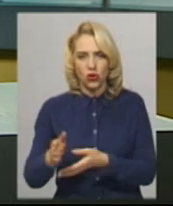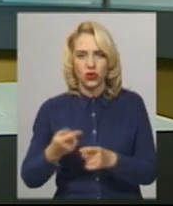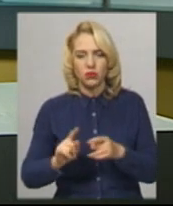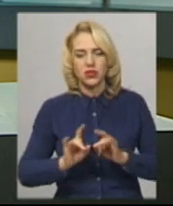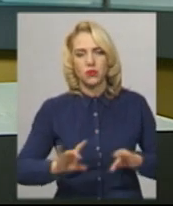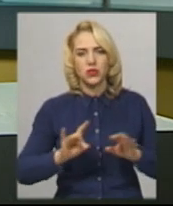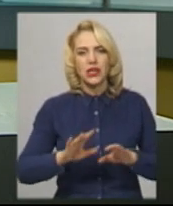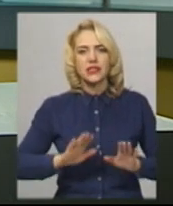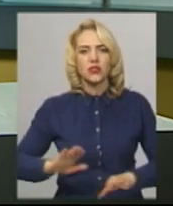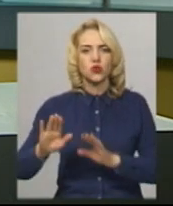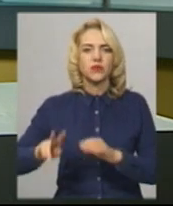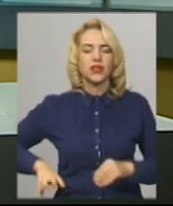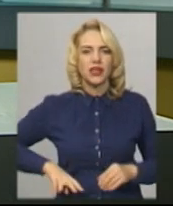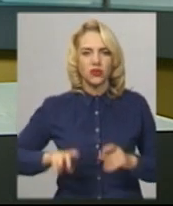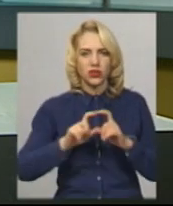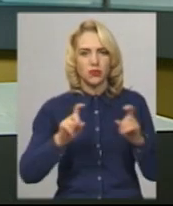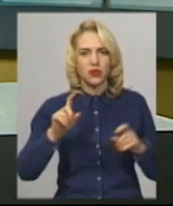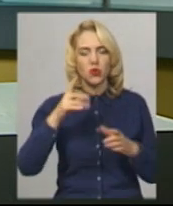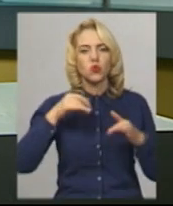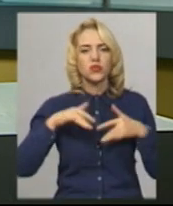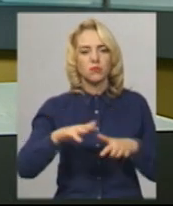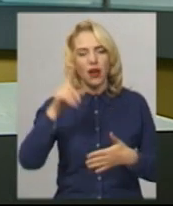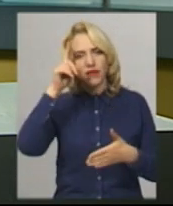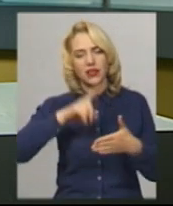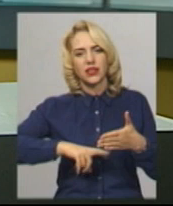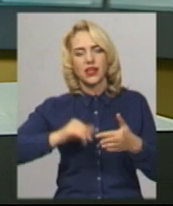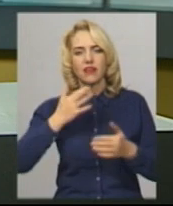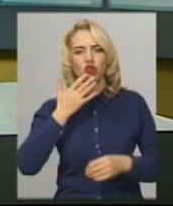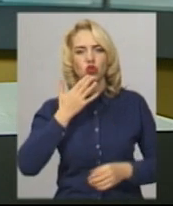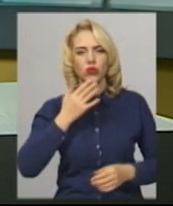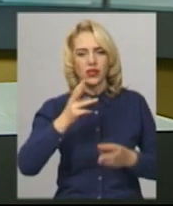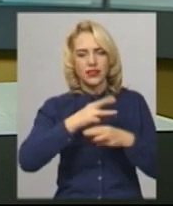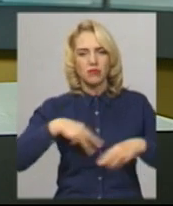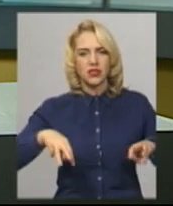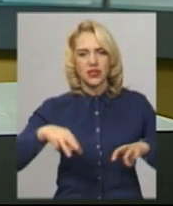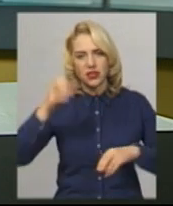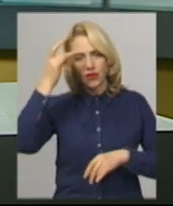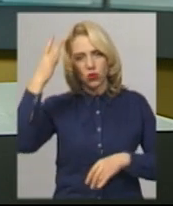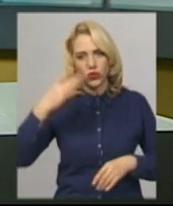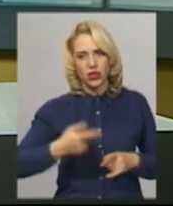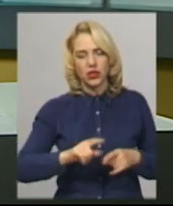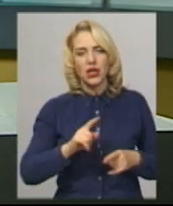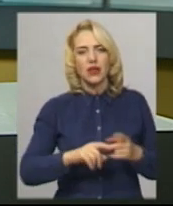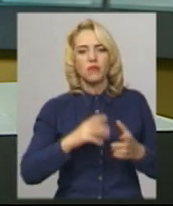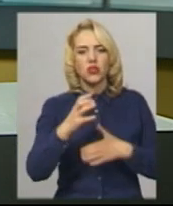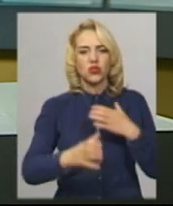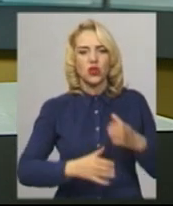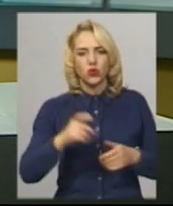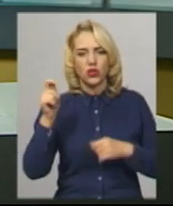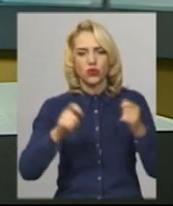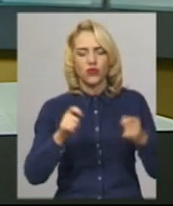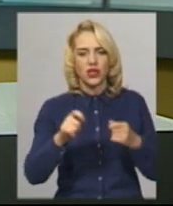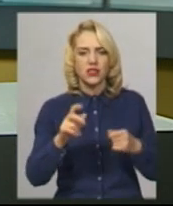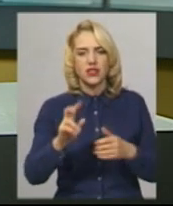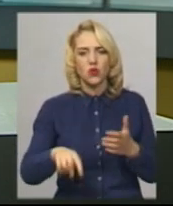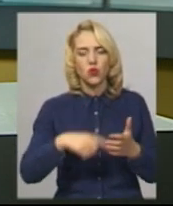заступниця директора Департаменту у справах релігії та національностей Міністерства культури Лариса Владиченко під час міжнародної конференції у